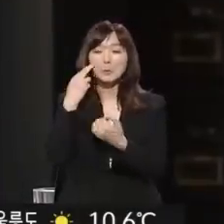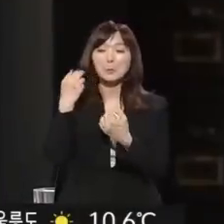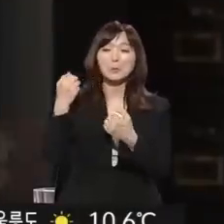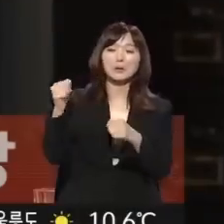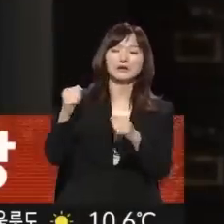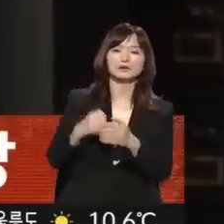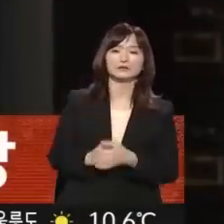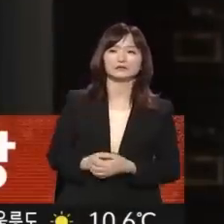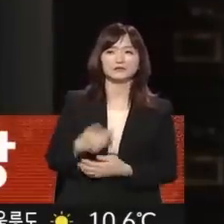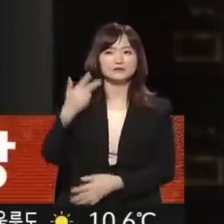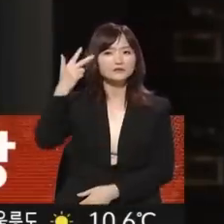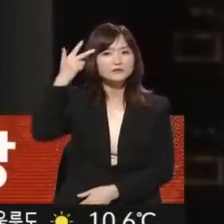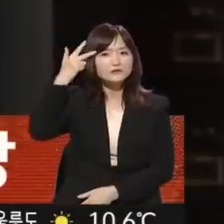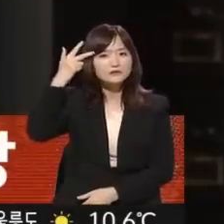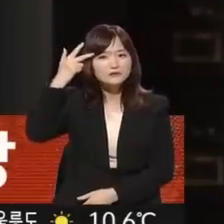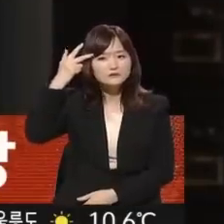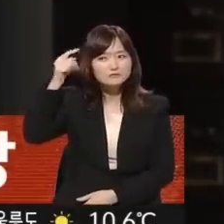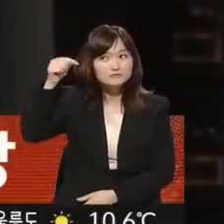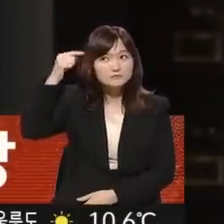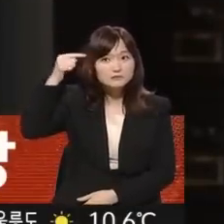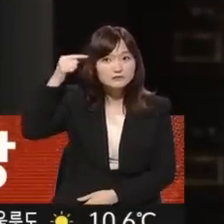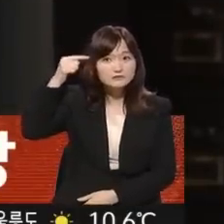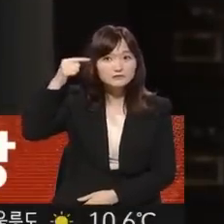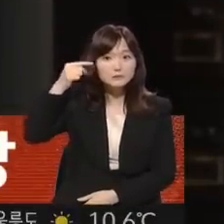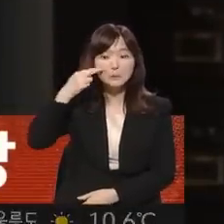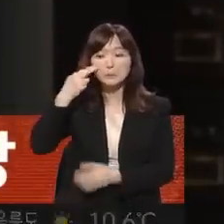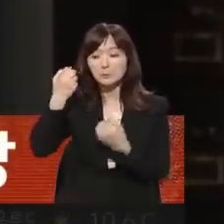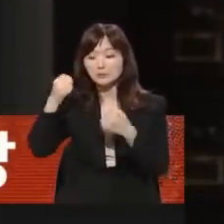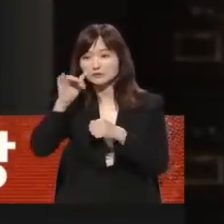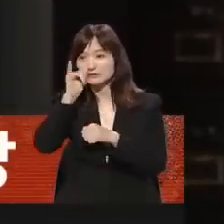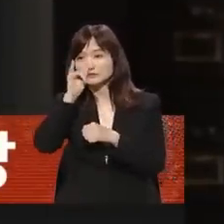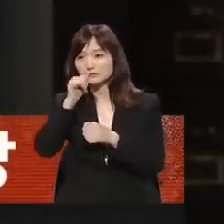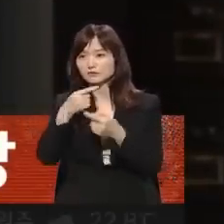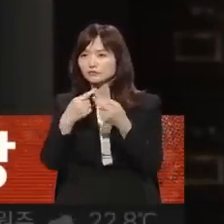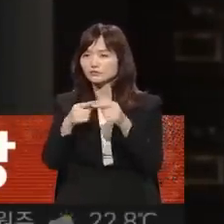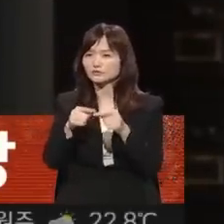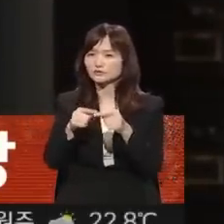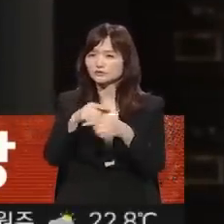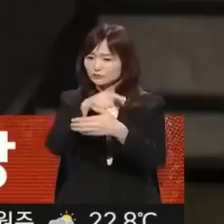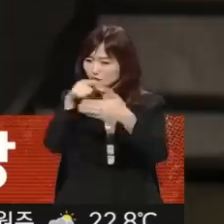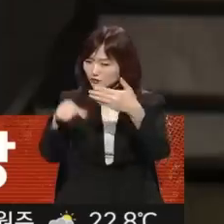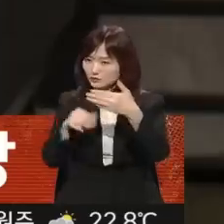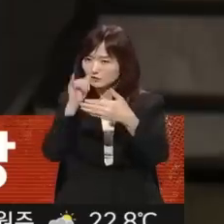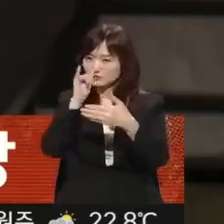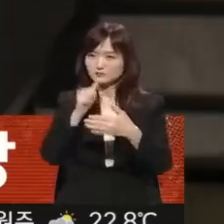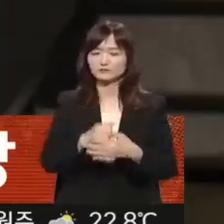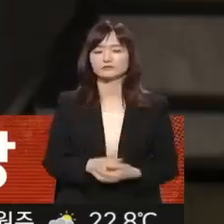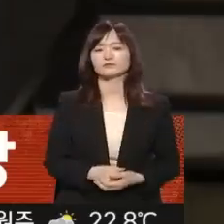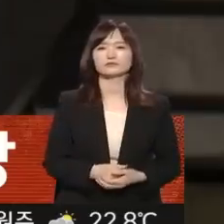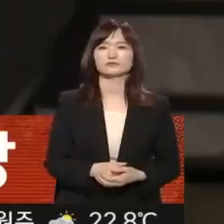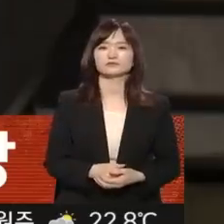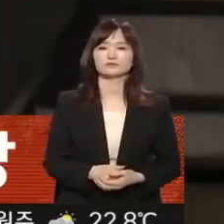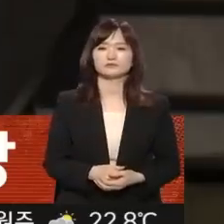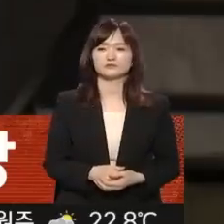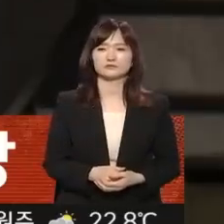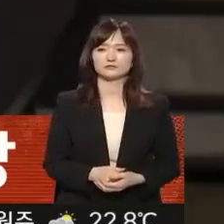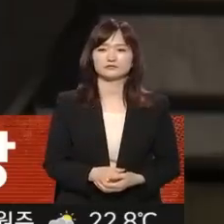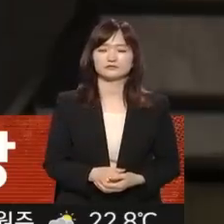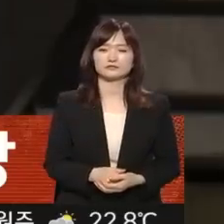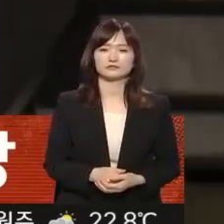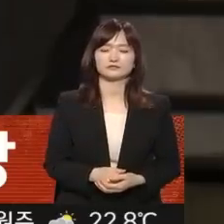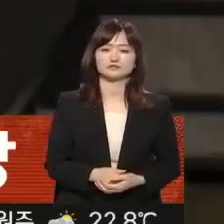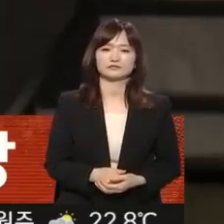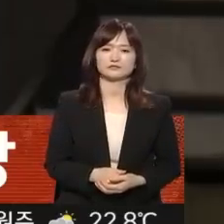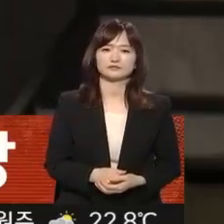정신이상을 연계할 수도 있는 거 아닙니까 이건 뭐 분석툴이 없나요 해리성 정체장애라고 불리거든요 다중